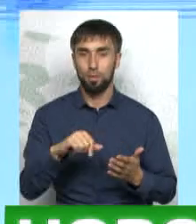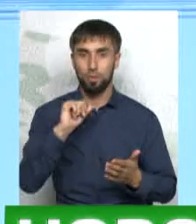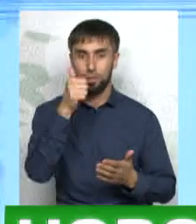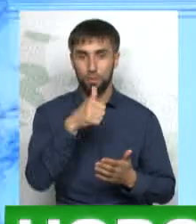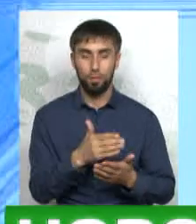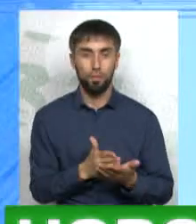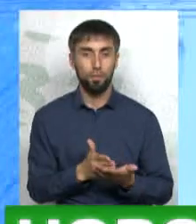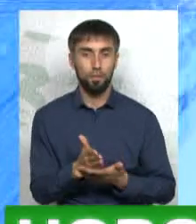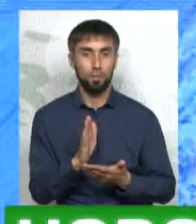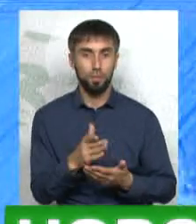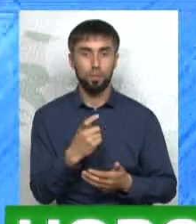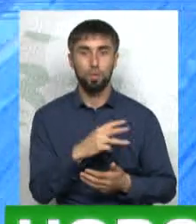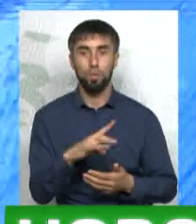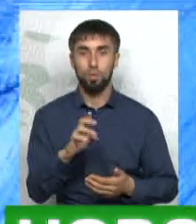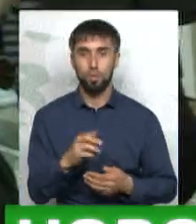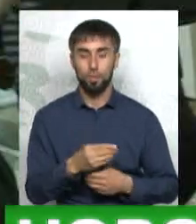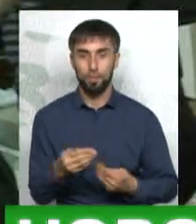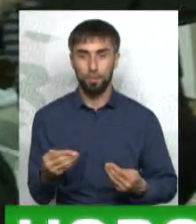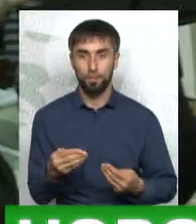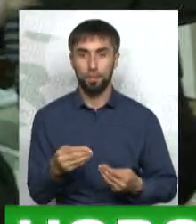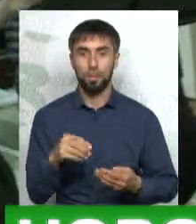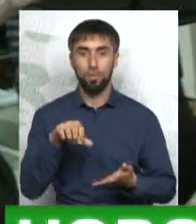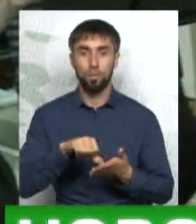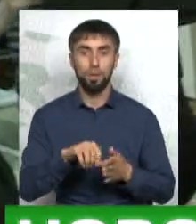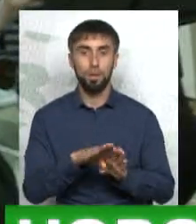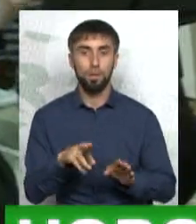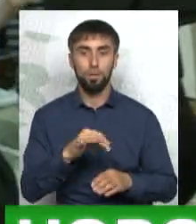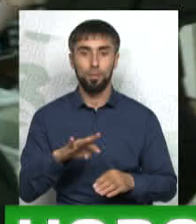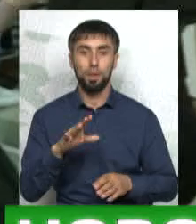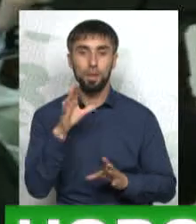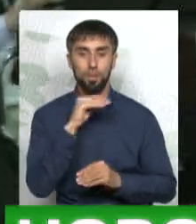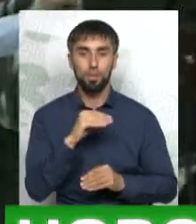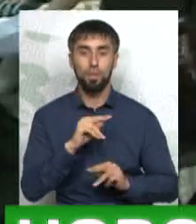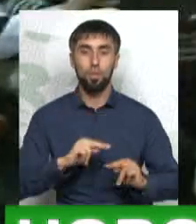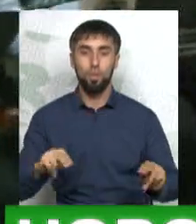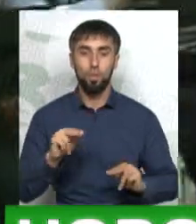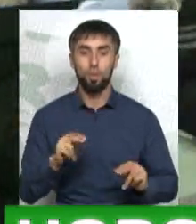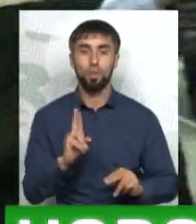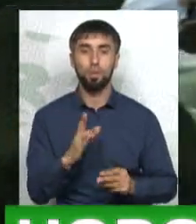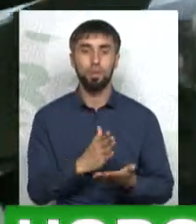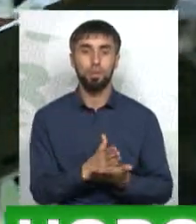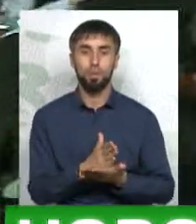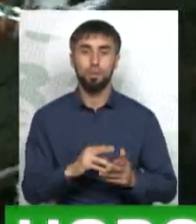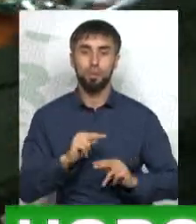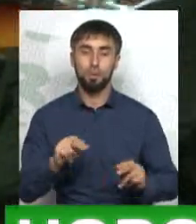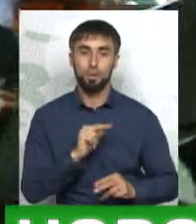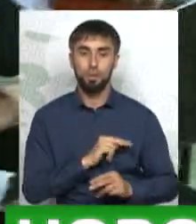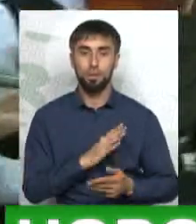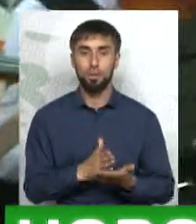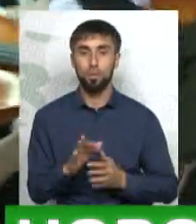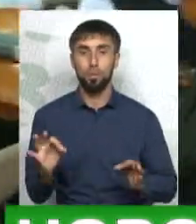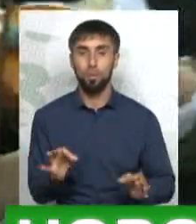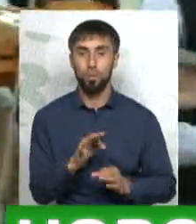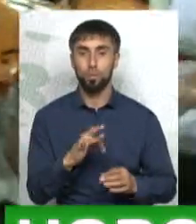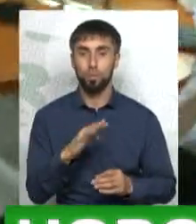эти выплаты предусмотрены 100 млн руб претендовать на такие премии смогут учителя честь стаж педагогической работы в области